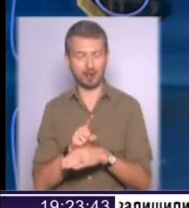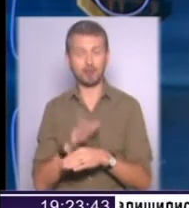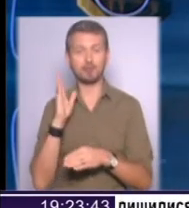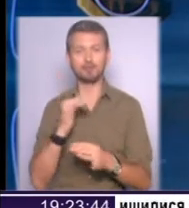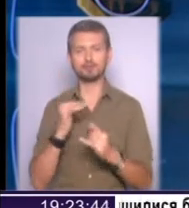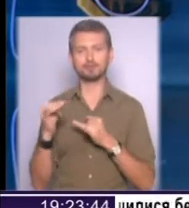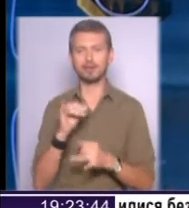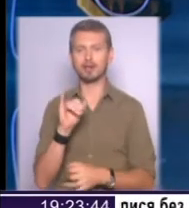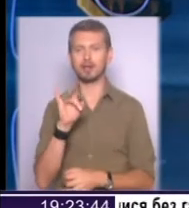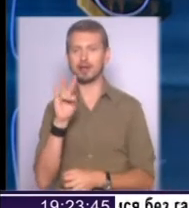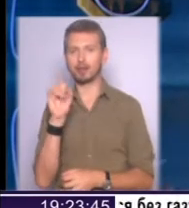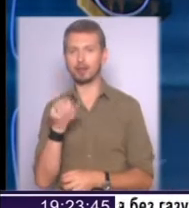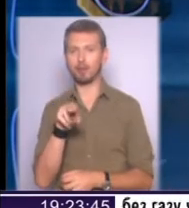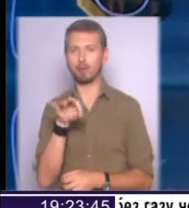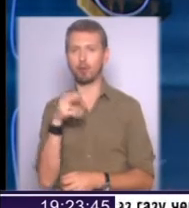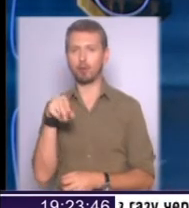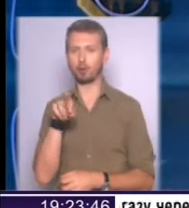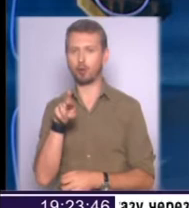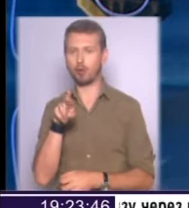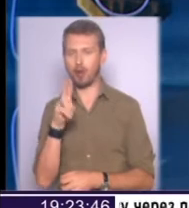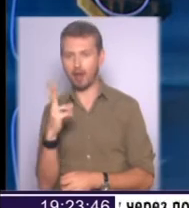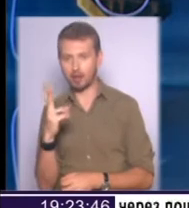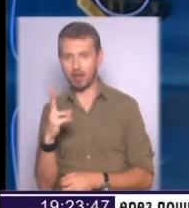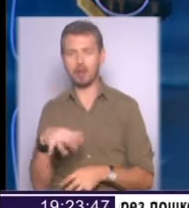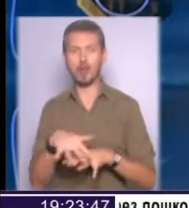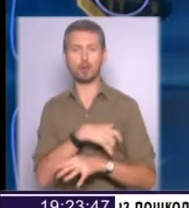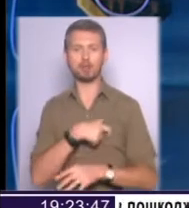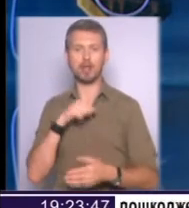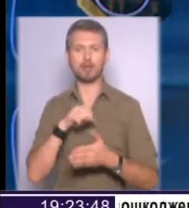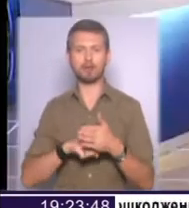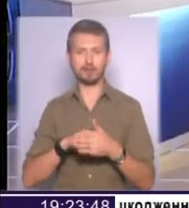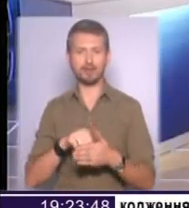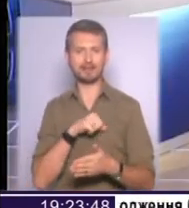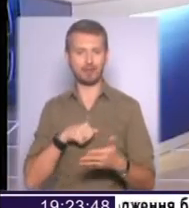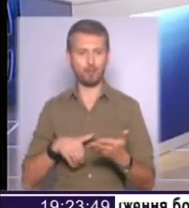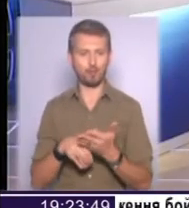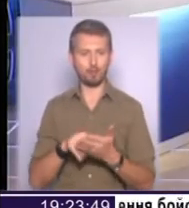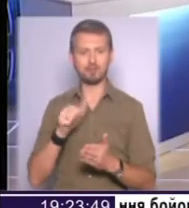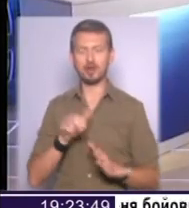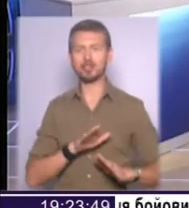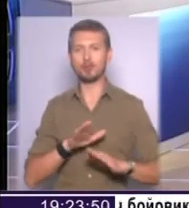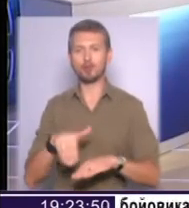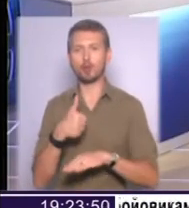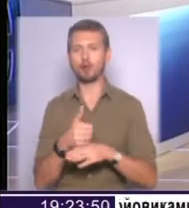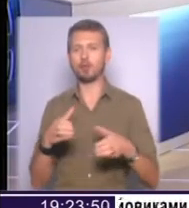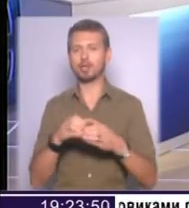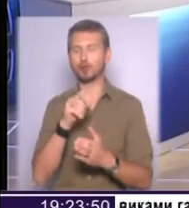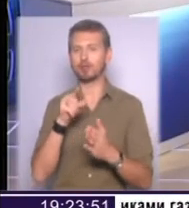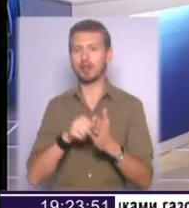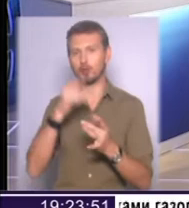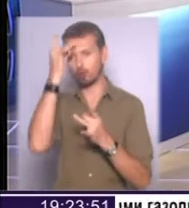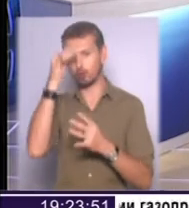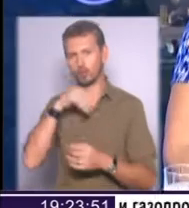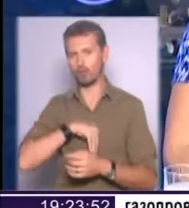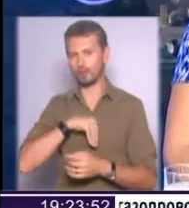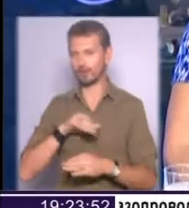разом з Іриною Подоляк, народним депутатом від «Самопомочі», першим заступником голови Комітету з питань культури і духовності. Вечір вам добрий. Добрий